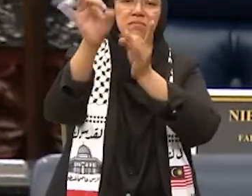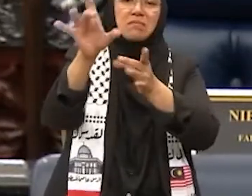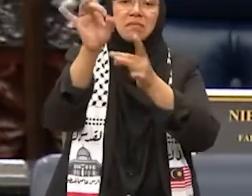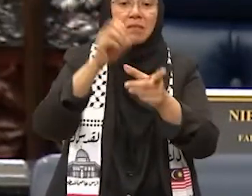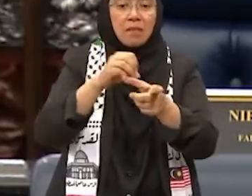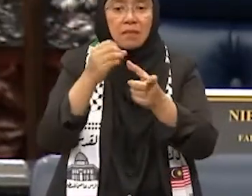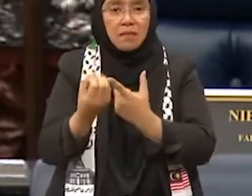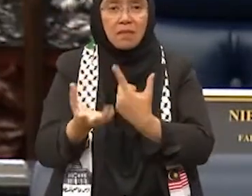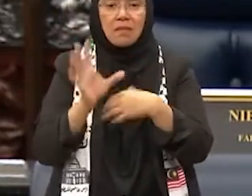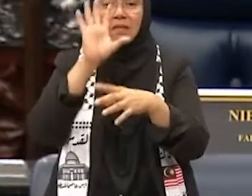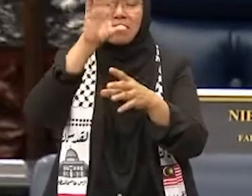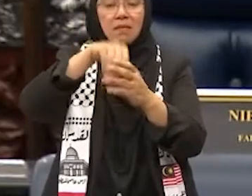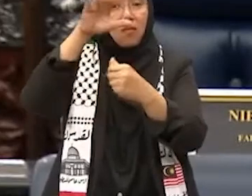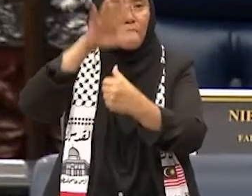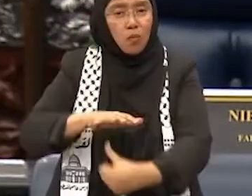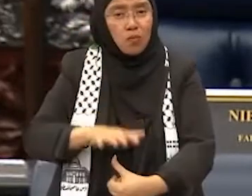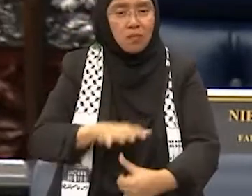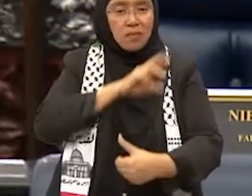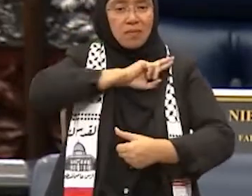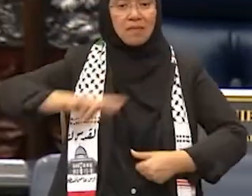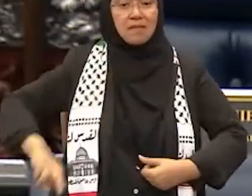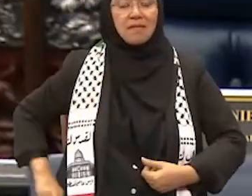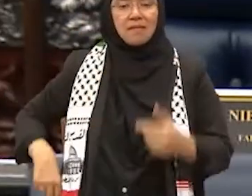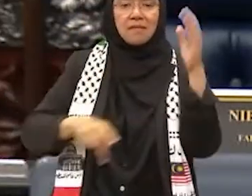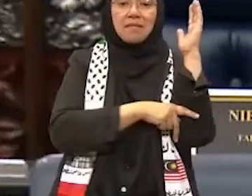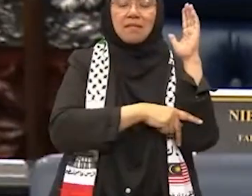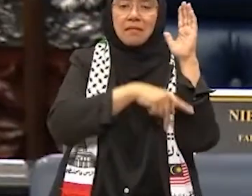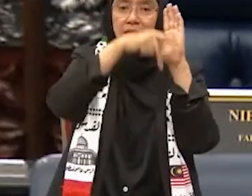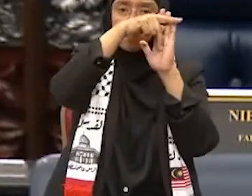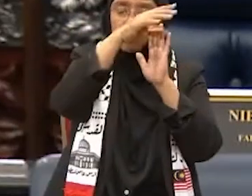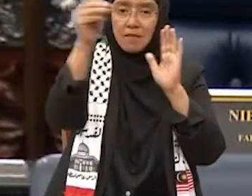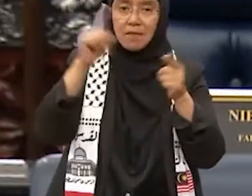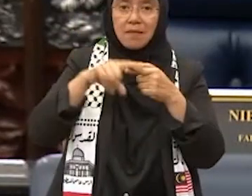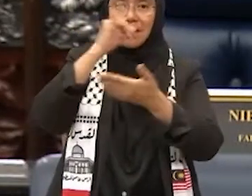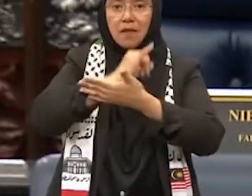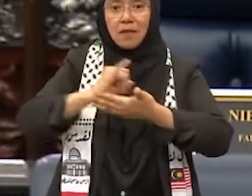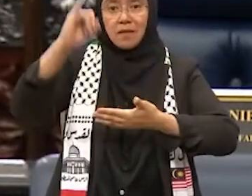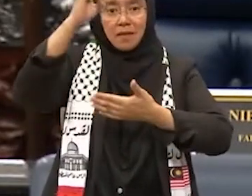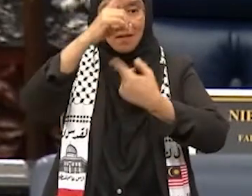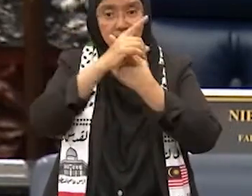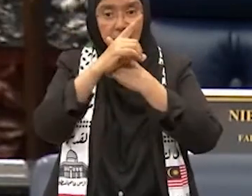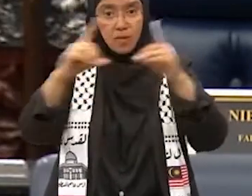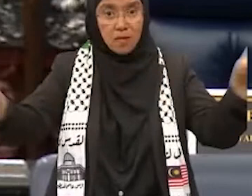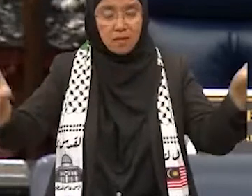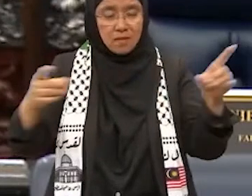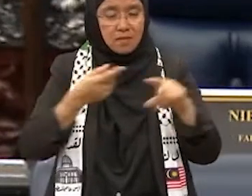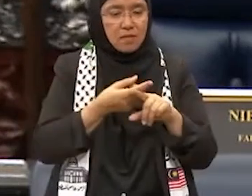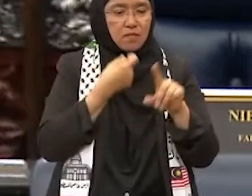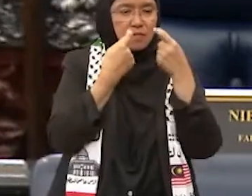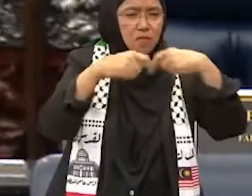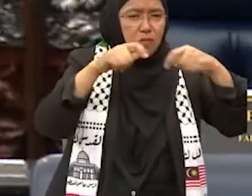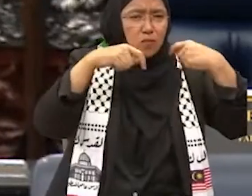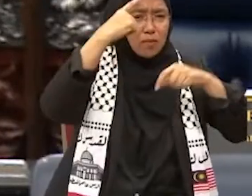ber perlembagaan dan institusi demokrasi dengan penghormatan dari sebarang percubaan untuk Mencetuskan